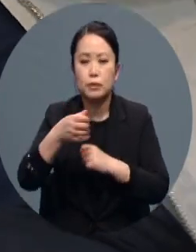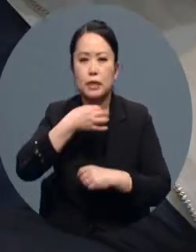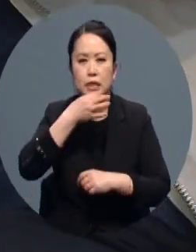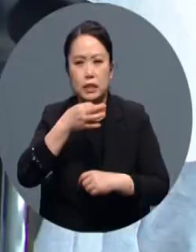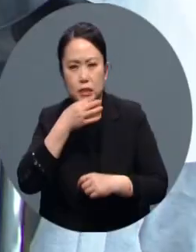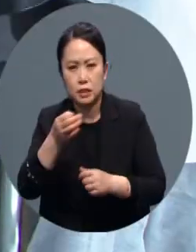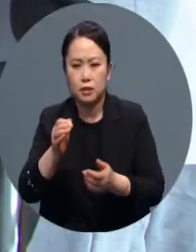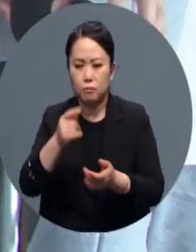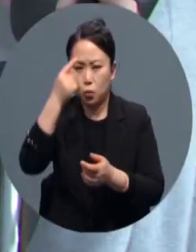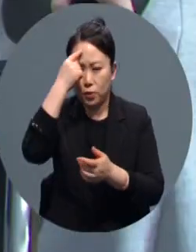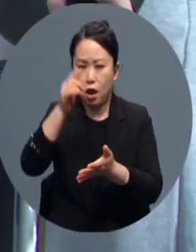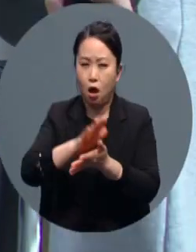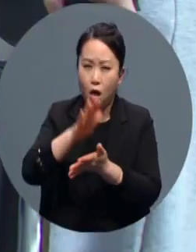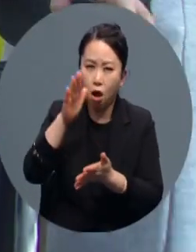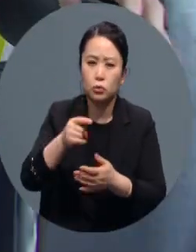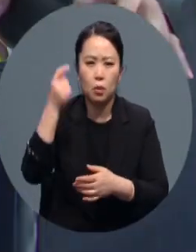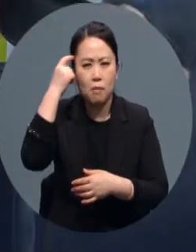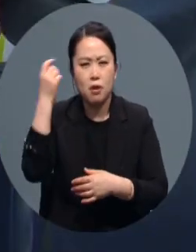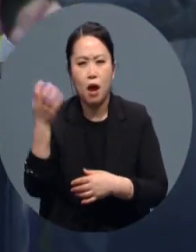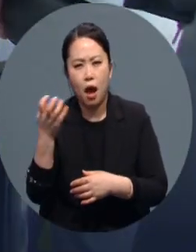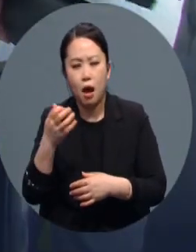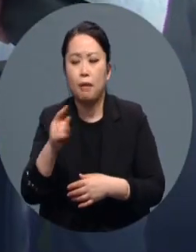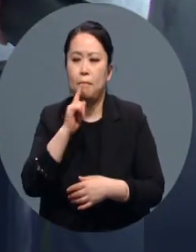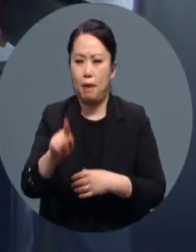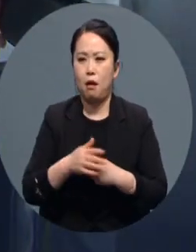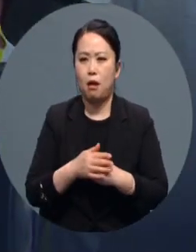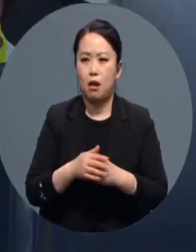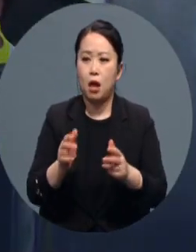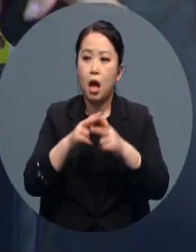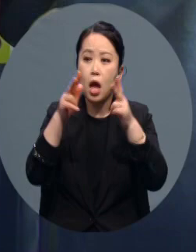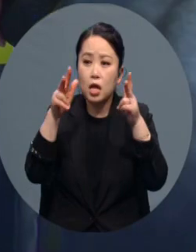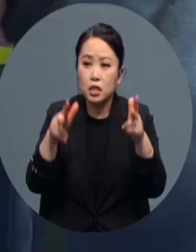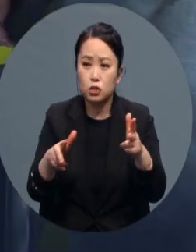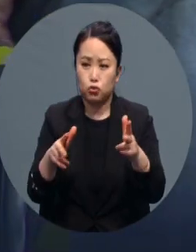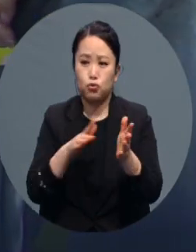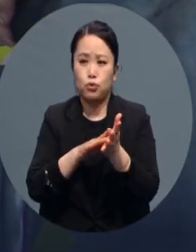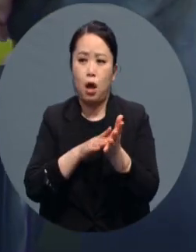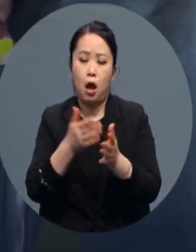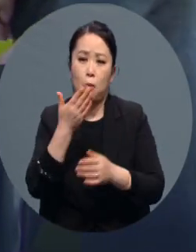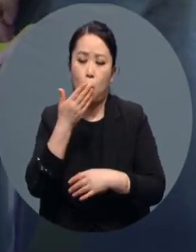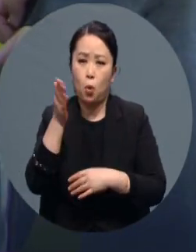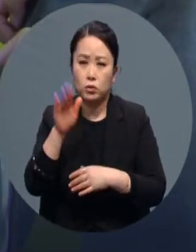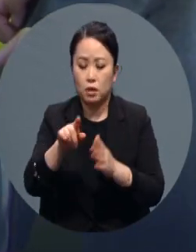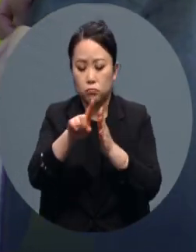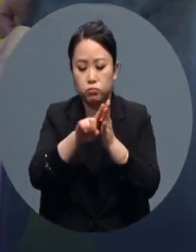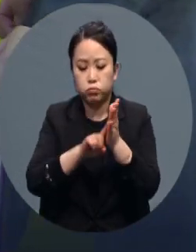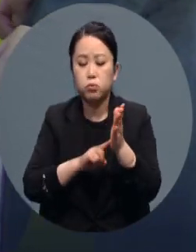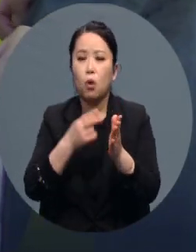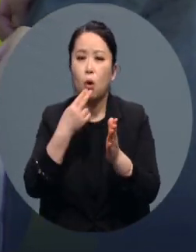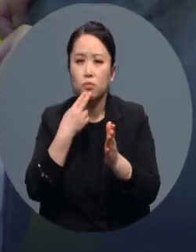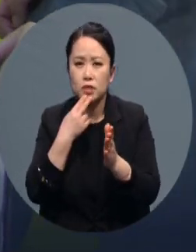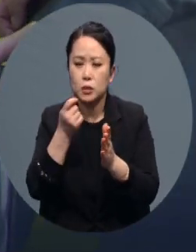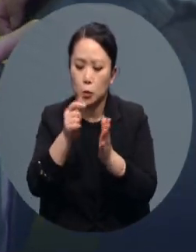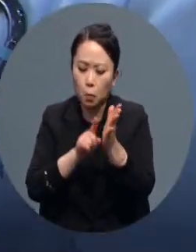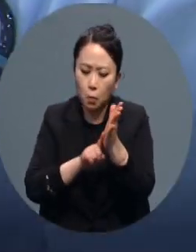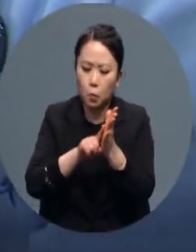증상입니다. 어디가 아파? 한 일주일 약 먹었는데 안 떨어지고 계속 미열이 왔다 갔다